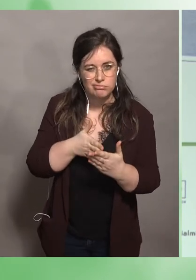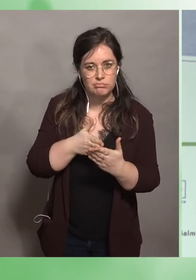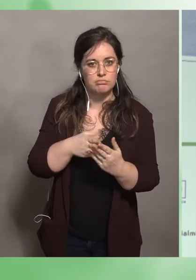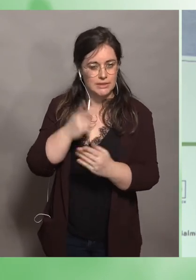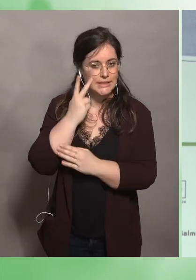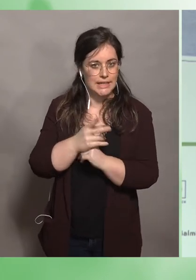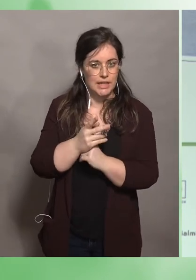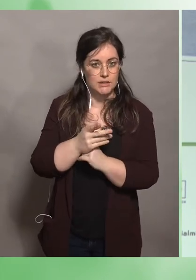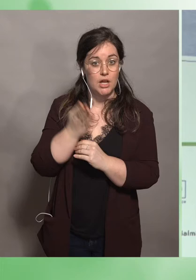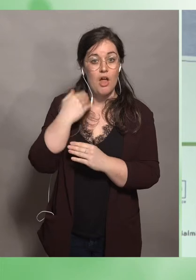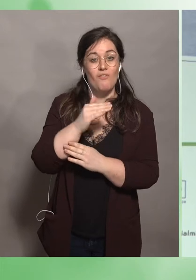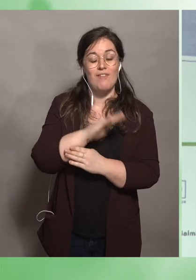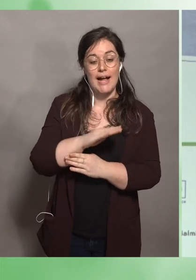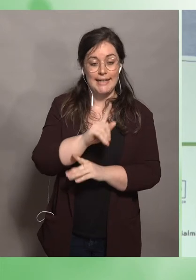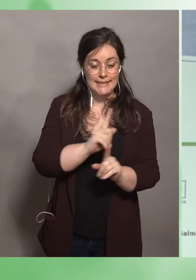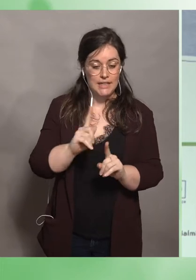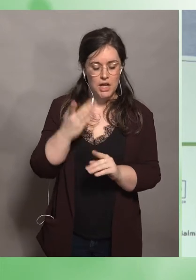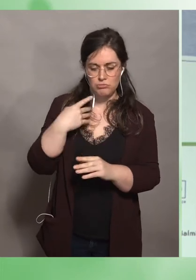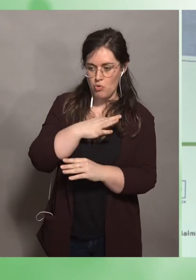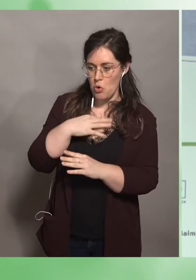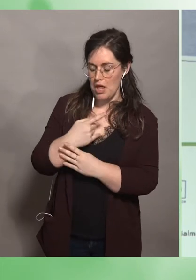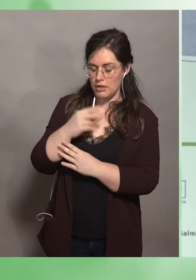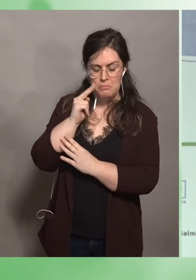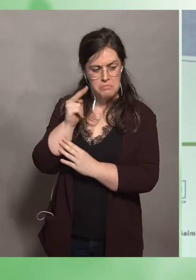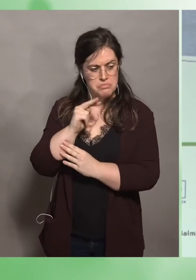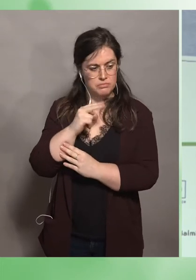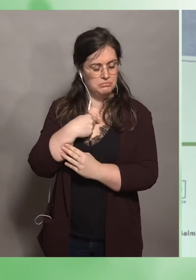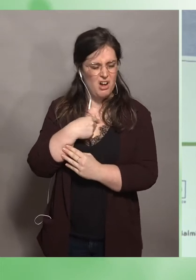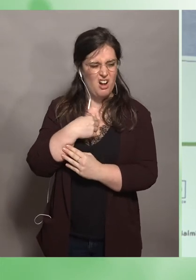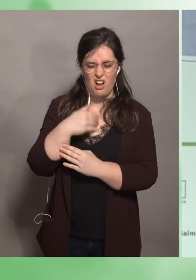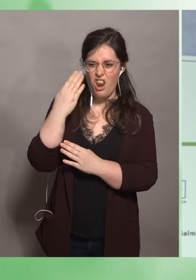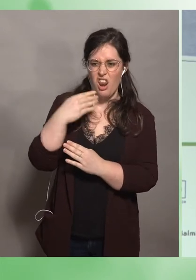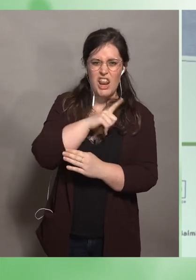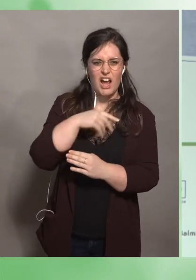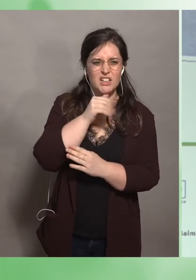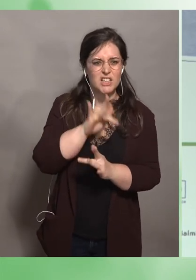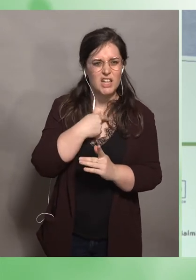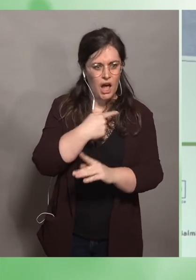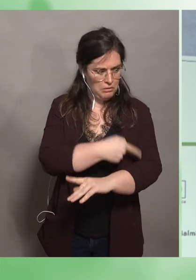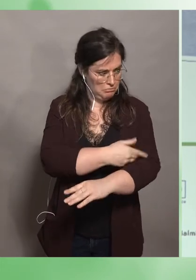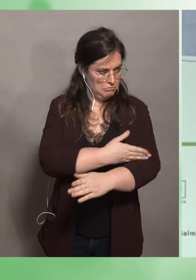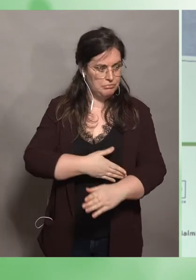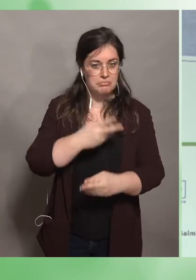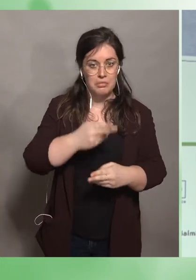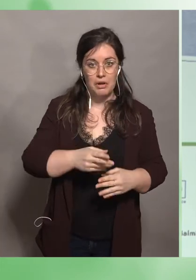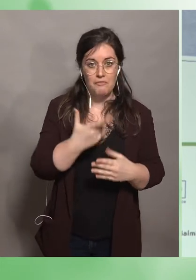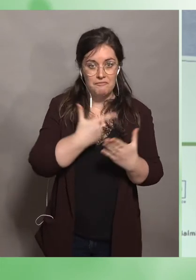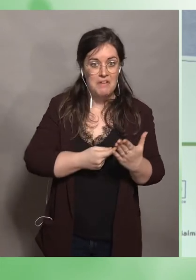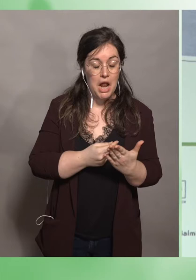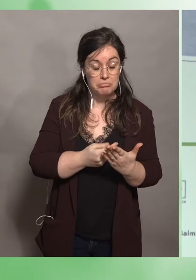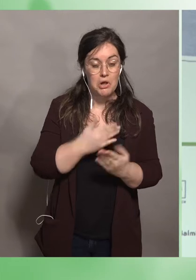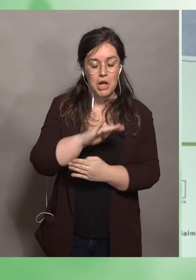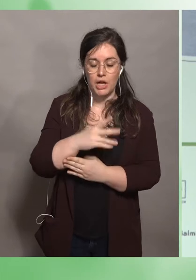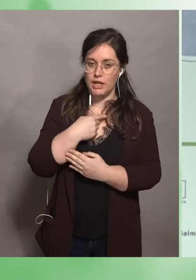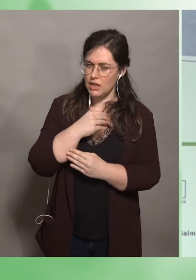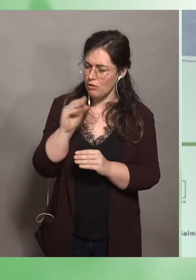noch im Kindergarten und hatte einen Kollegen, der natürlich gemerkt hat, dass ich jetzt einmal längere Zeit nicht mehr da war und dann komme ich zurück und bin plötzlich einarmig. Und Kinder sind natürlich brutal